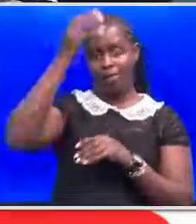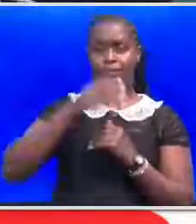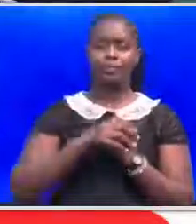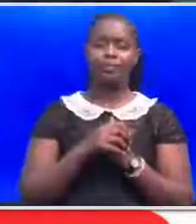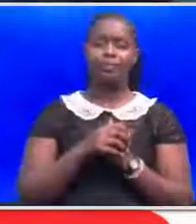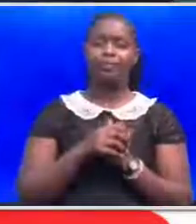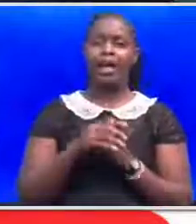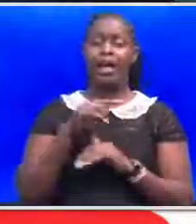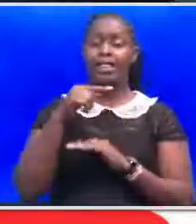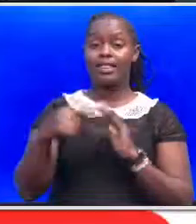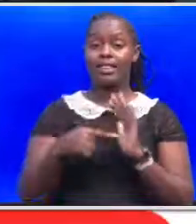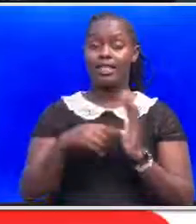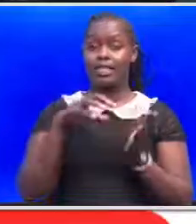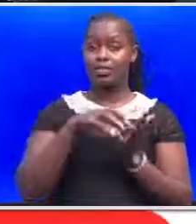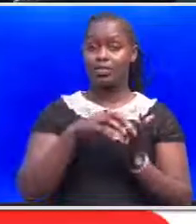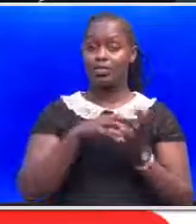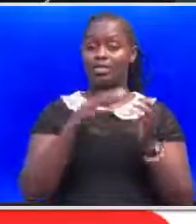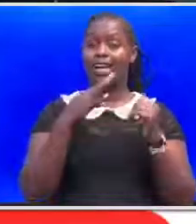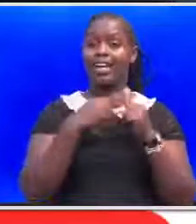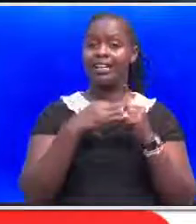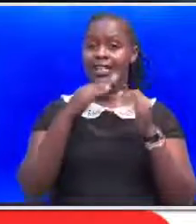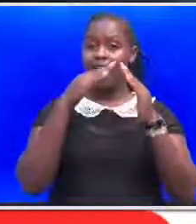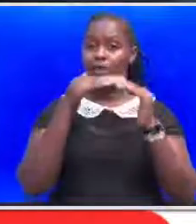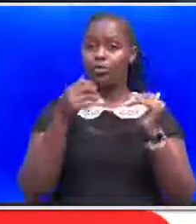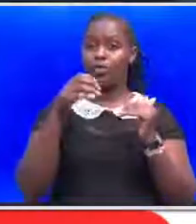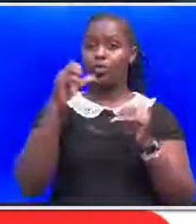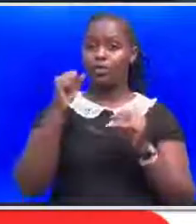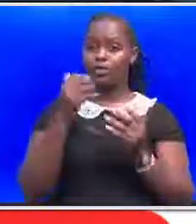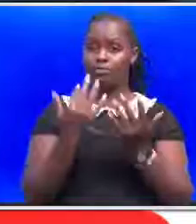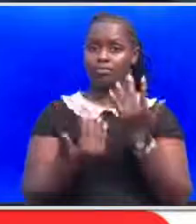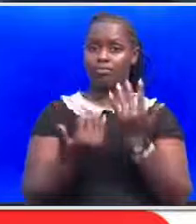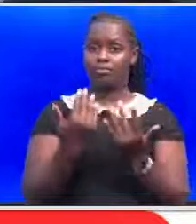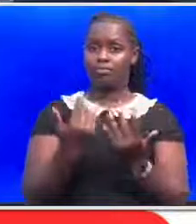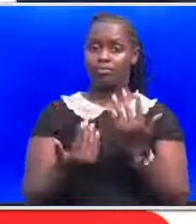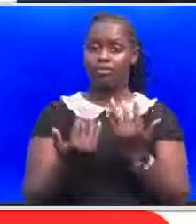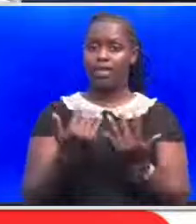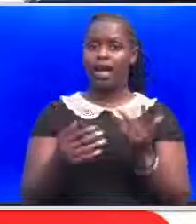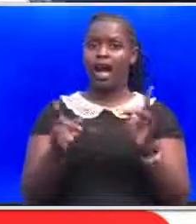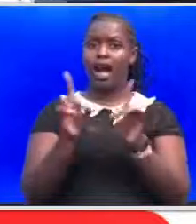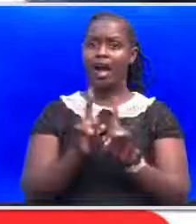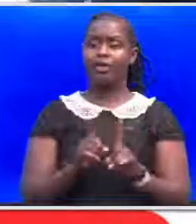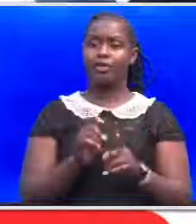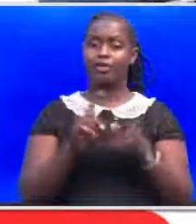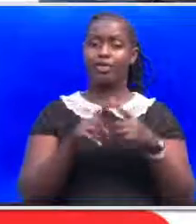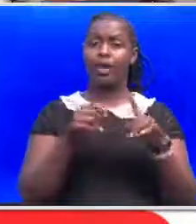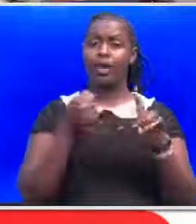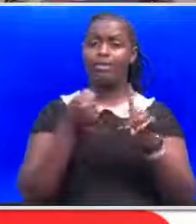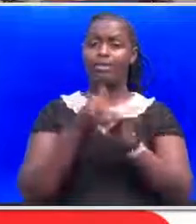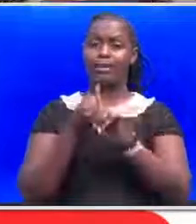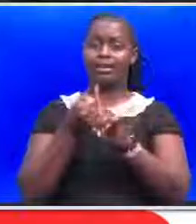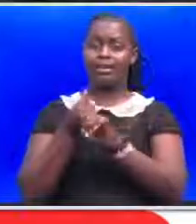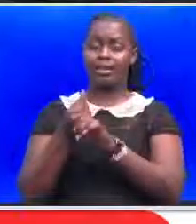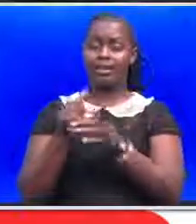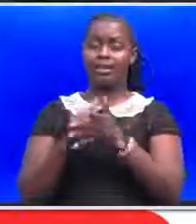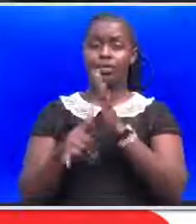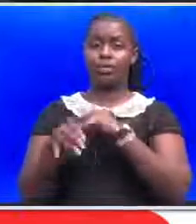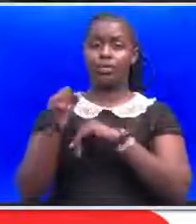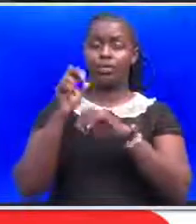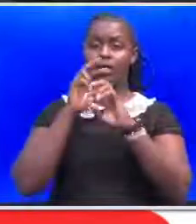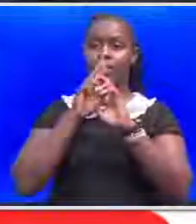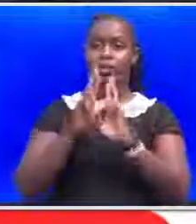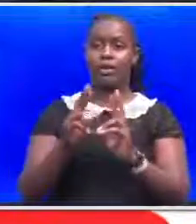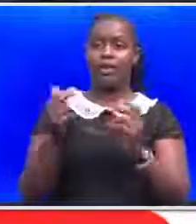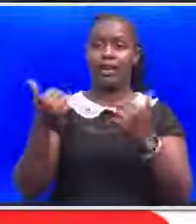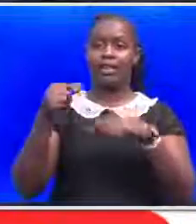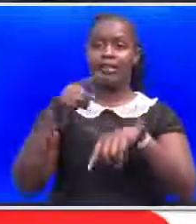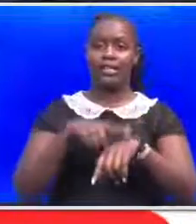Katika tukio hilo, nyumba nane ziliteketezwa na kuzidisha misururu ya mashambulizi yanayoripotiwa kila wakati.